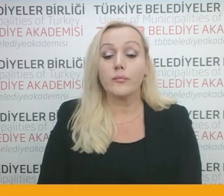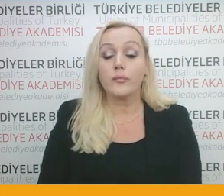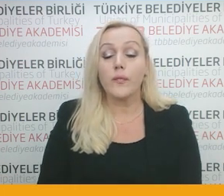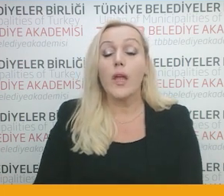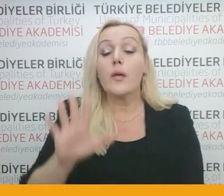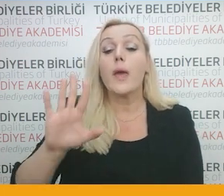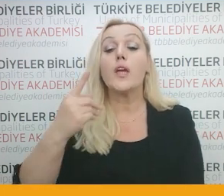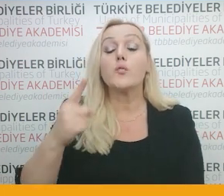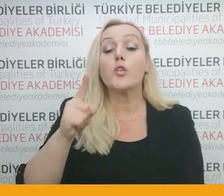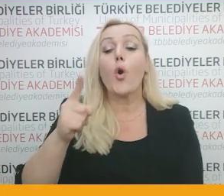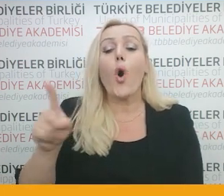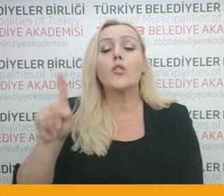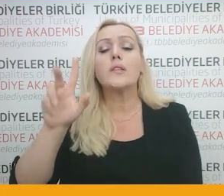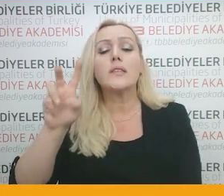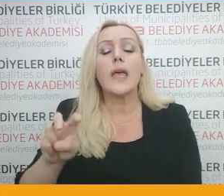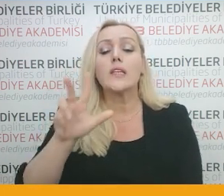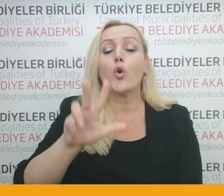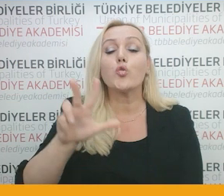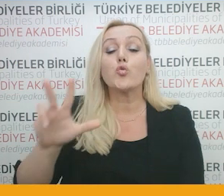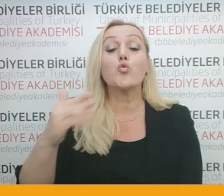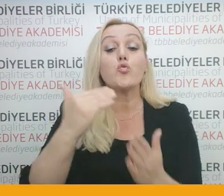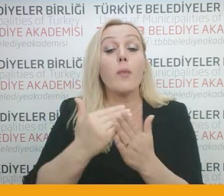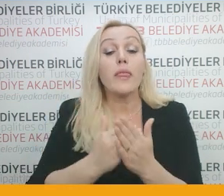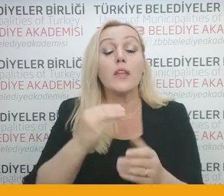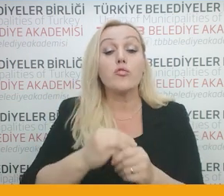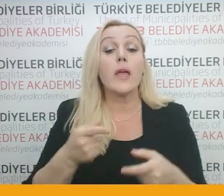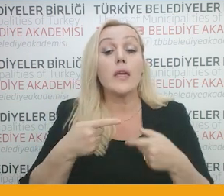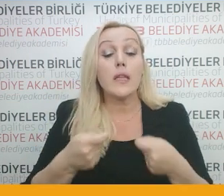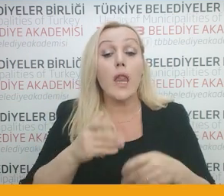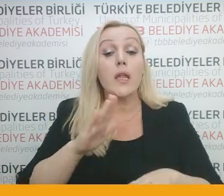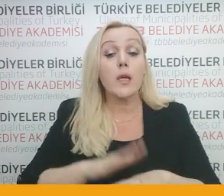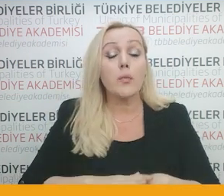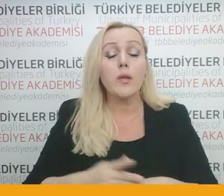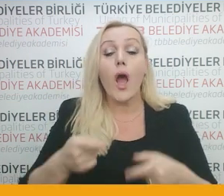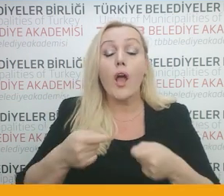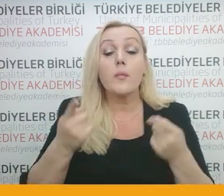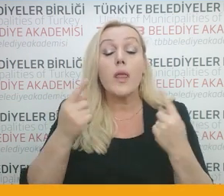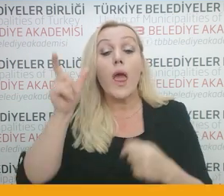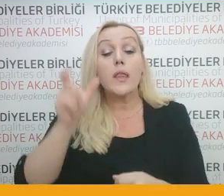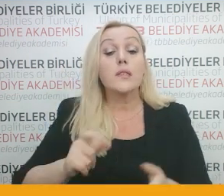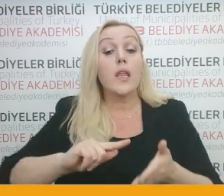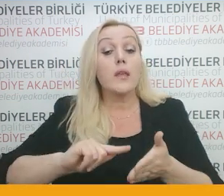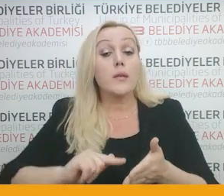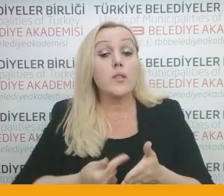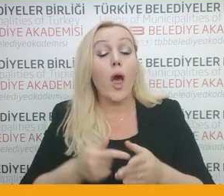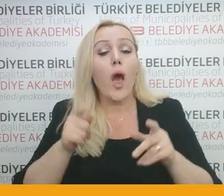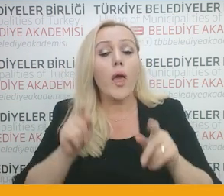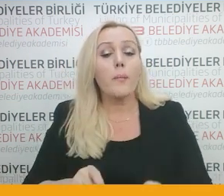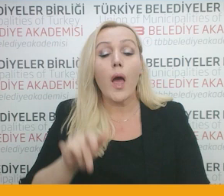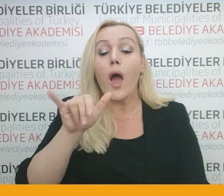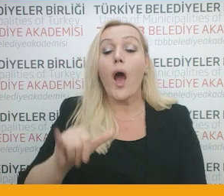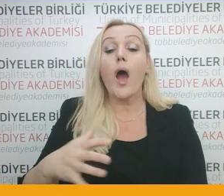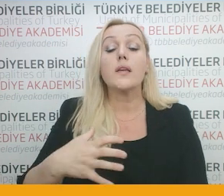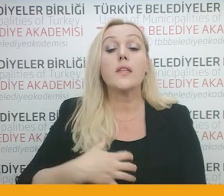imzalanır. 5.18 yine 30. maddede arkadaşlar giderlerin gerçekleştirilmesi, harcama etkisinin ödeme belgesinin imzalaması ve tutarın hak